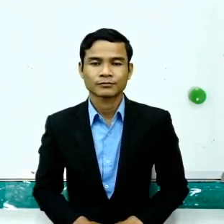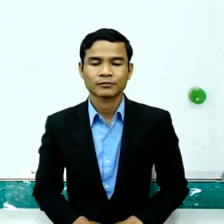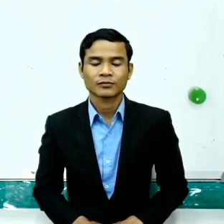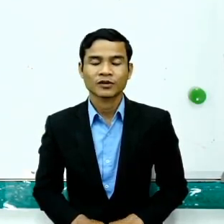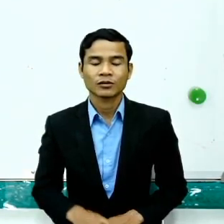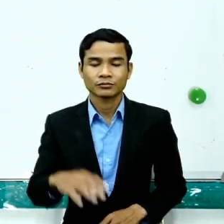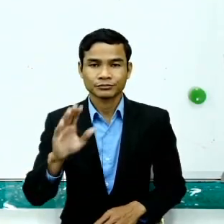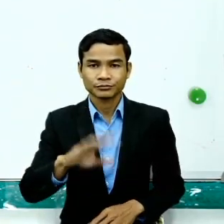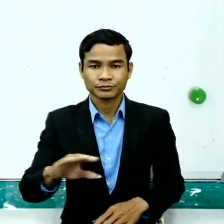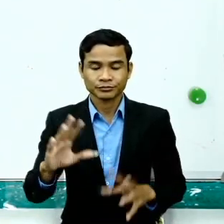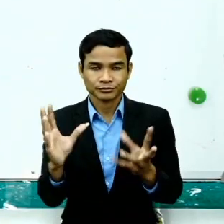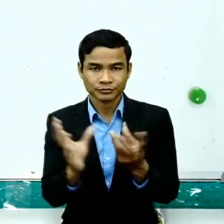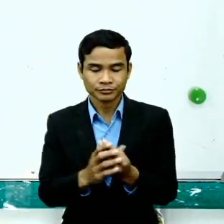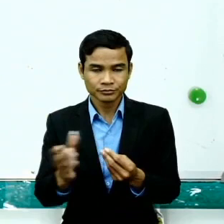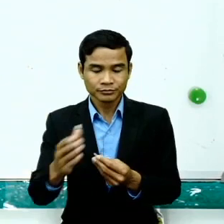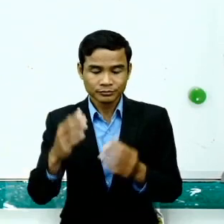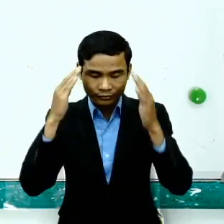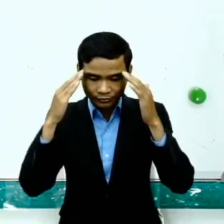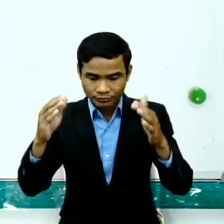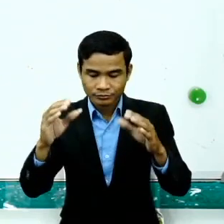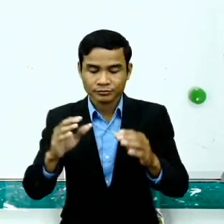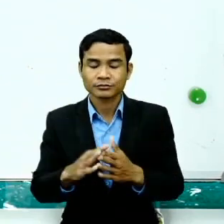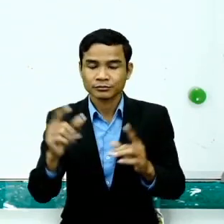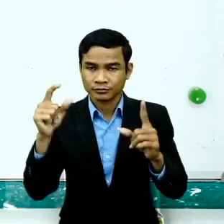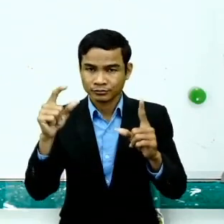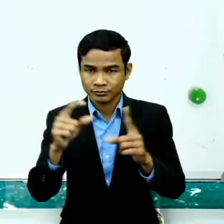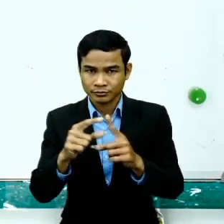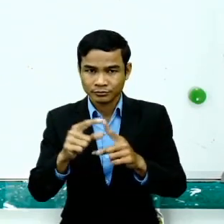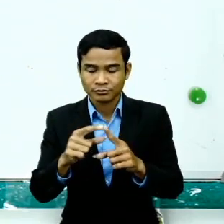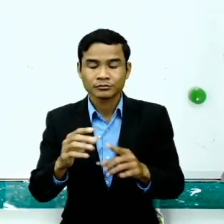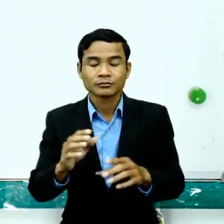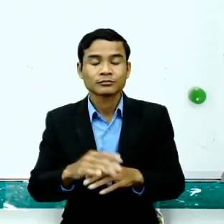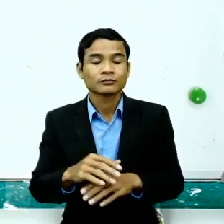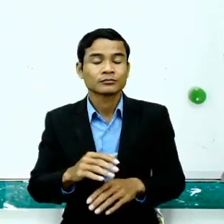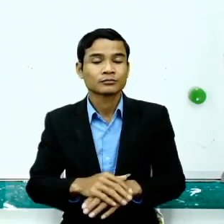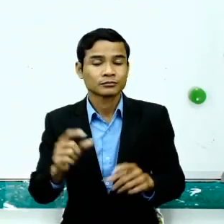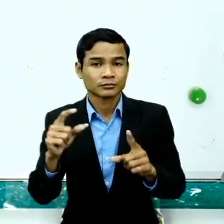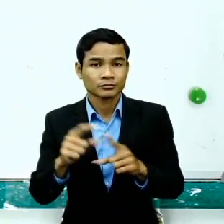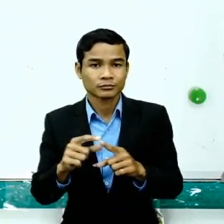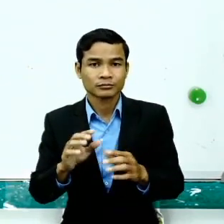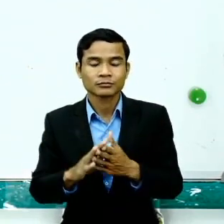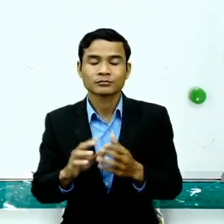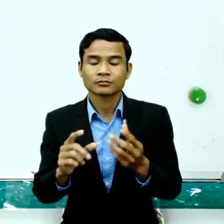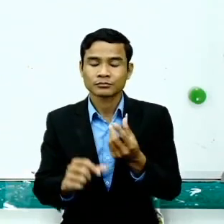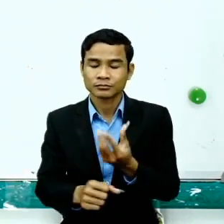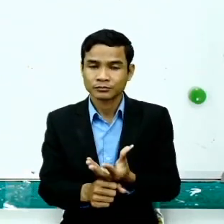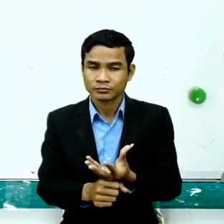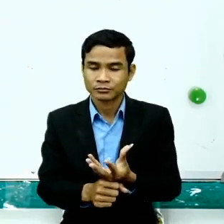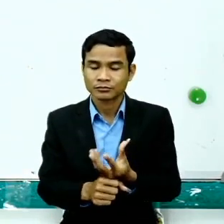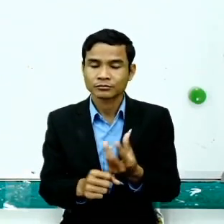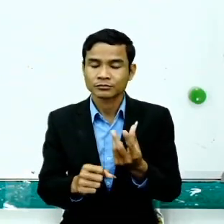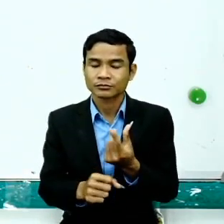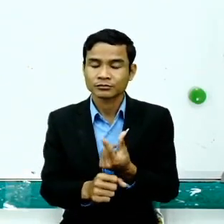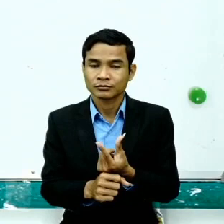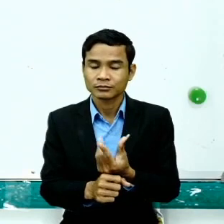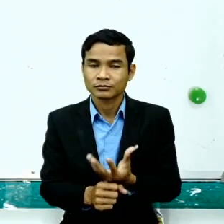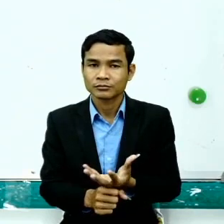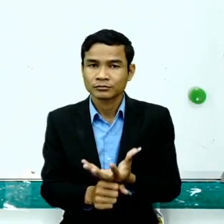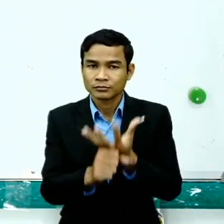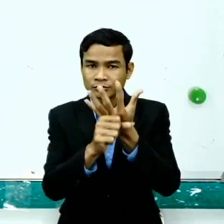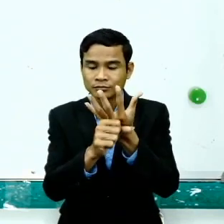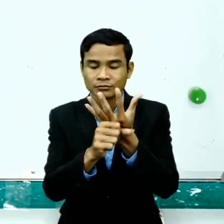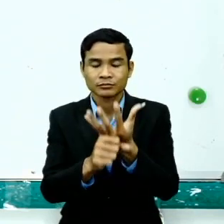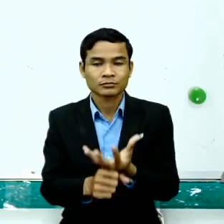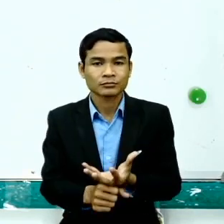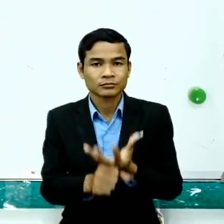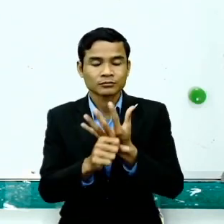chà con cô tự ấp nấy chà con chấm sáp chà bịa tăm cỏn chà ta bịa tăm cỏn miên